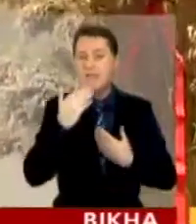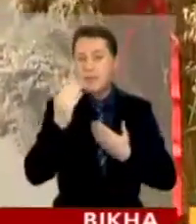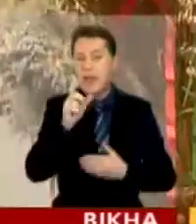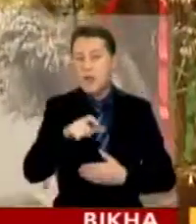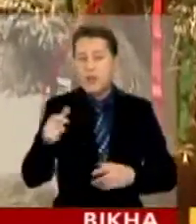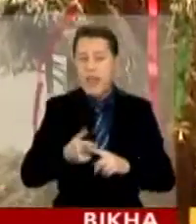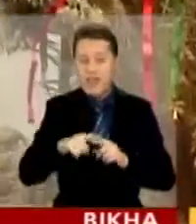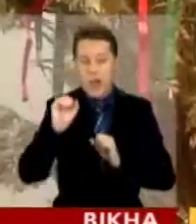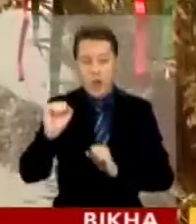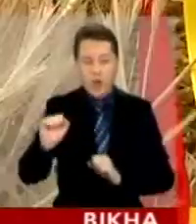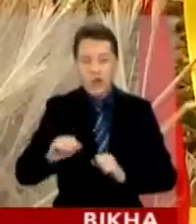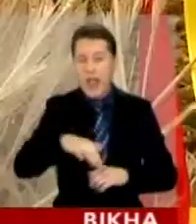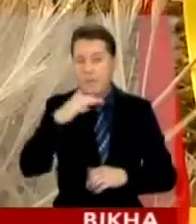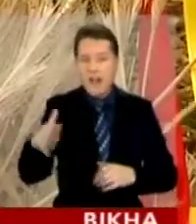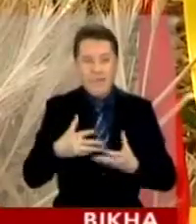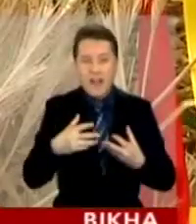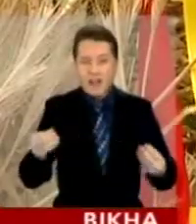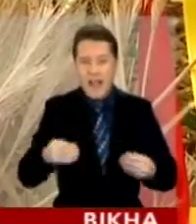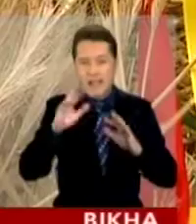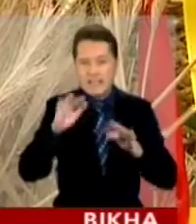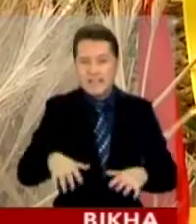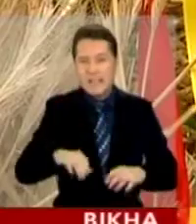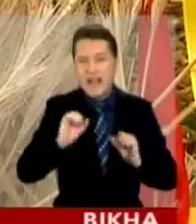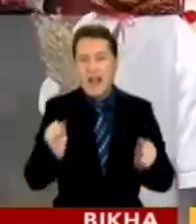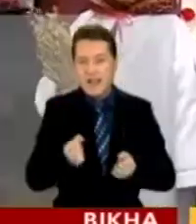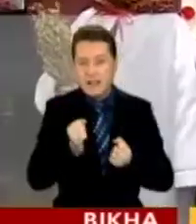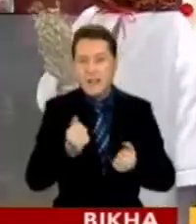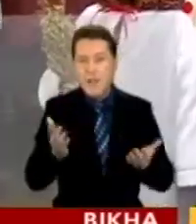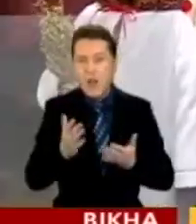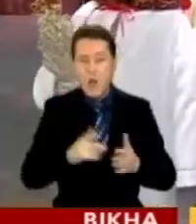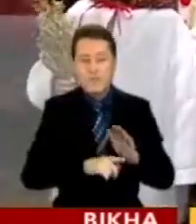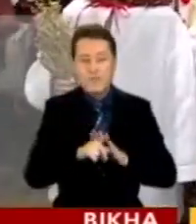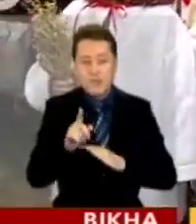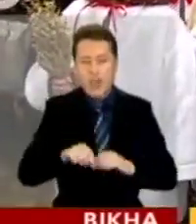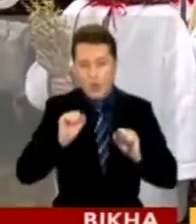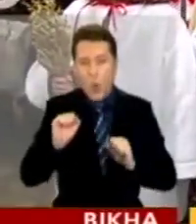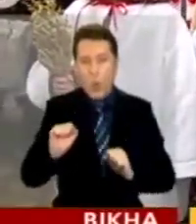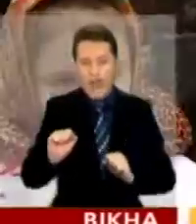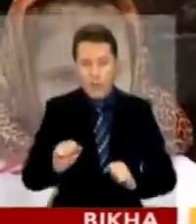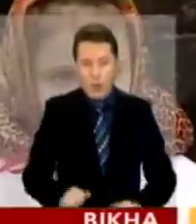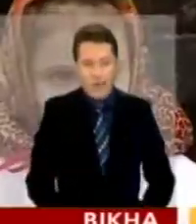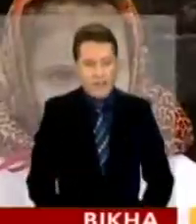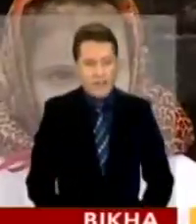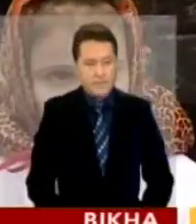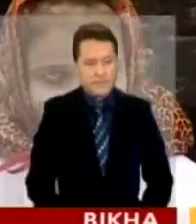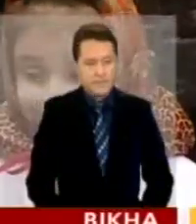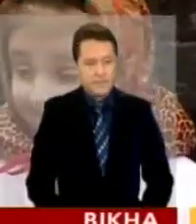зараз барикади, чи не розтане той лід і сніг, яким з самого початку їх, власне, укріплювали.